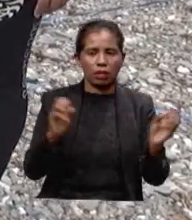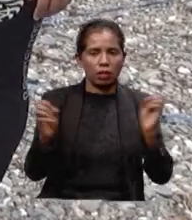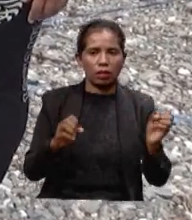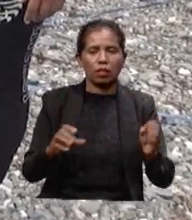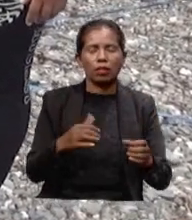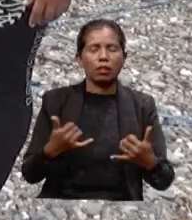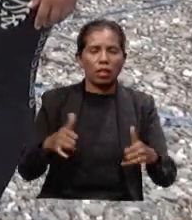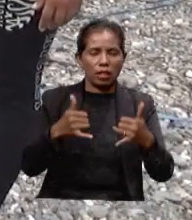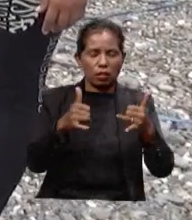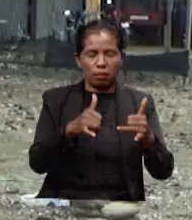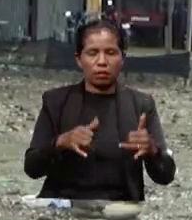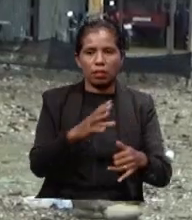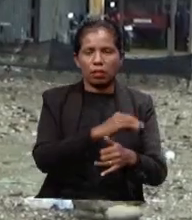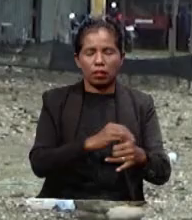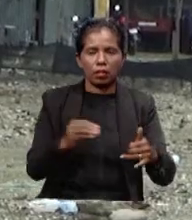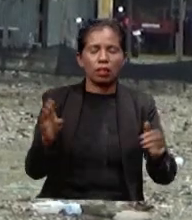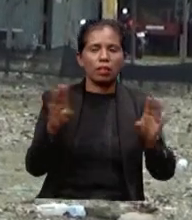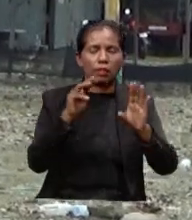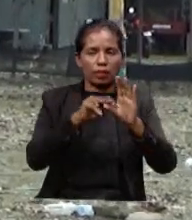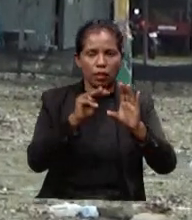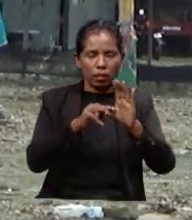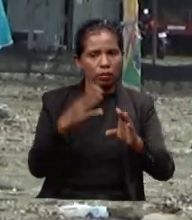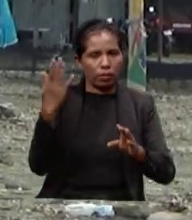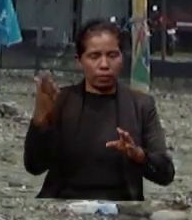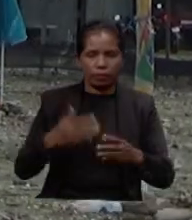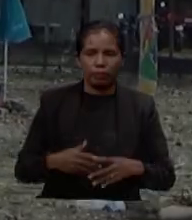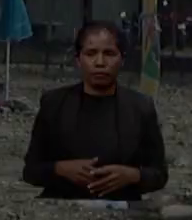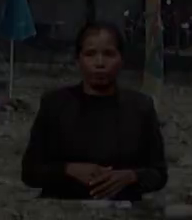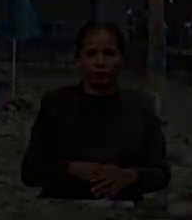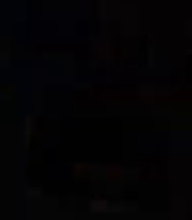zogu sira atu loke ia bazar baratu nem. Abraham Maral, Jemen.